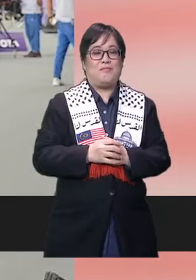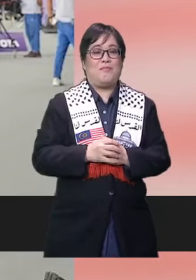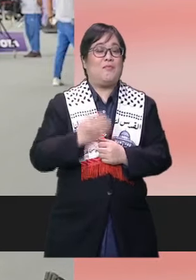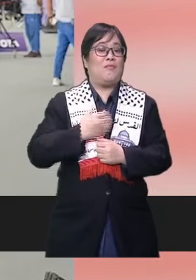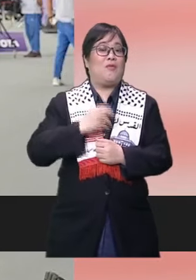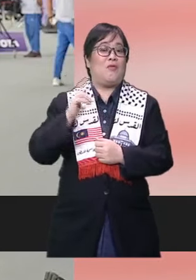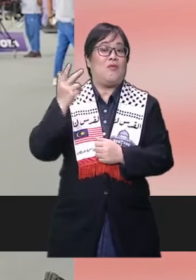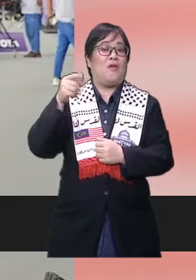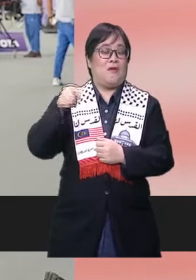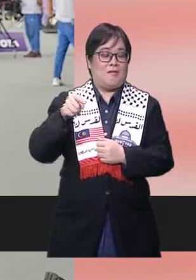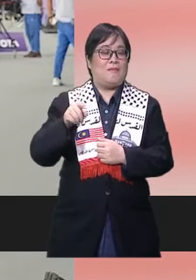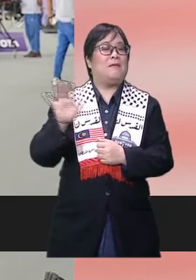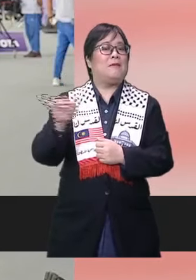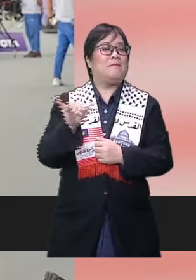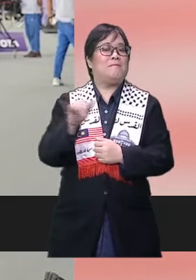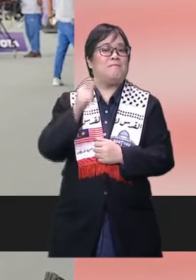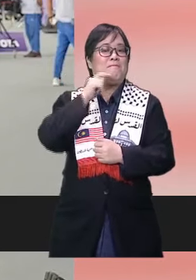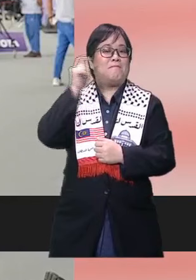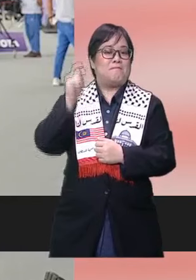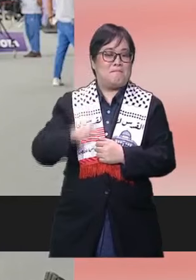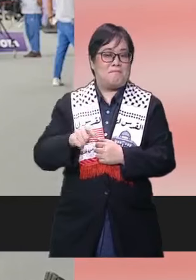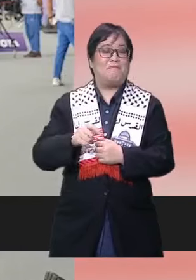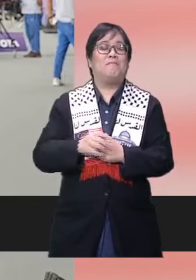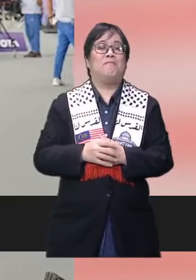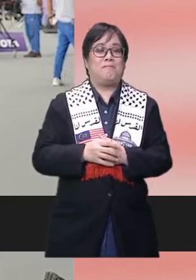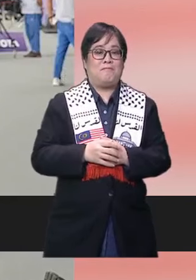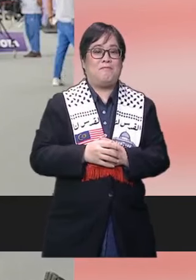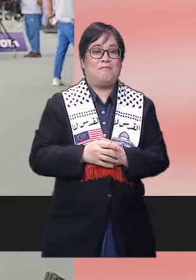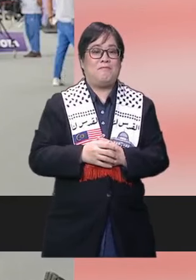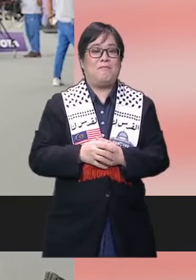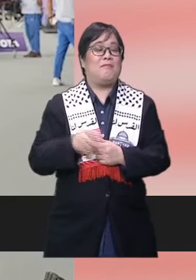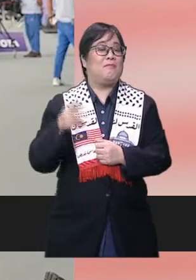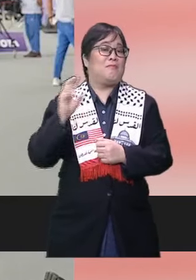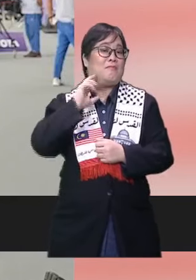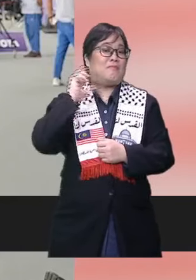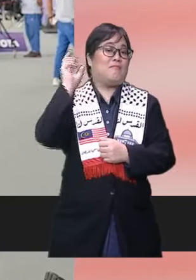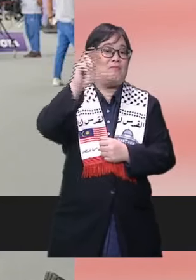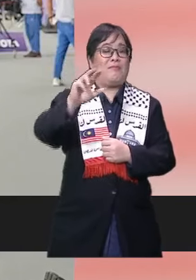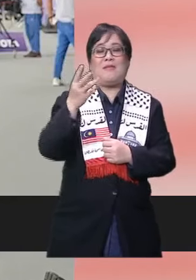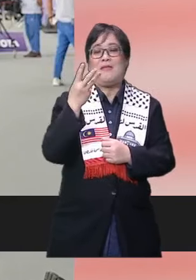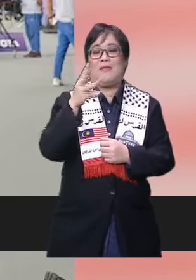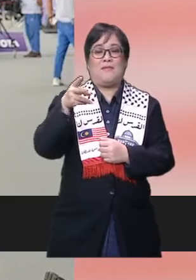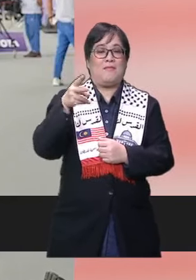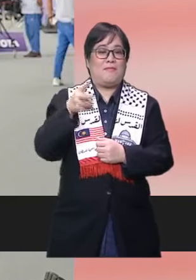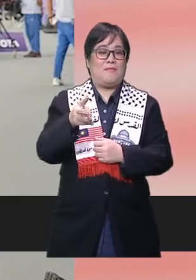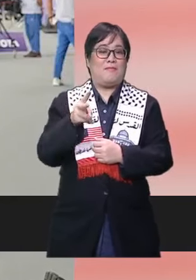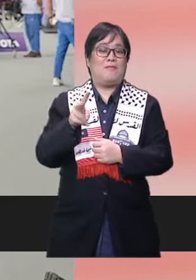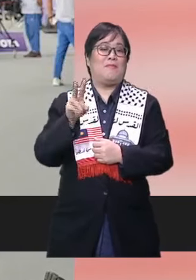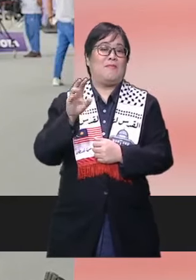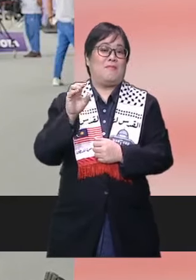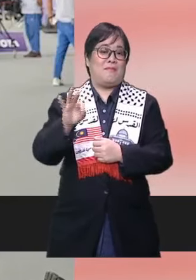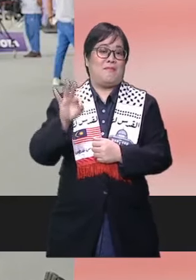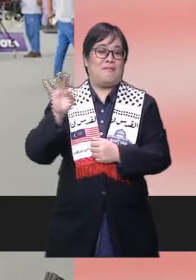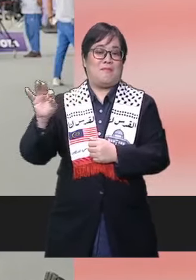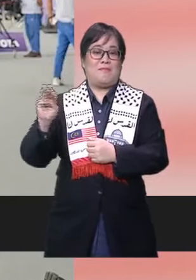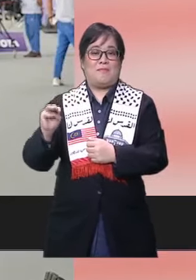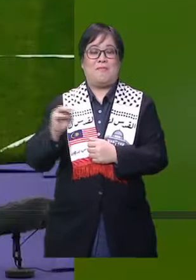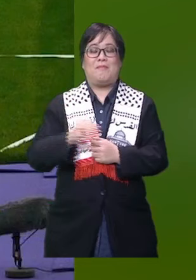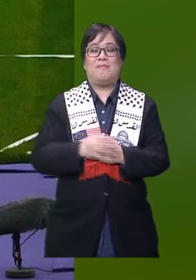gansa menjadi milik rakan pasukan dan juga juara bertahan Maxim Kovel dengan lontaran sejauh 16.99